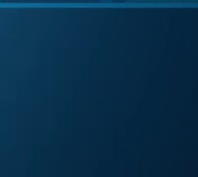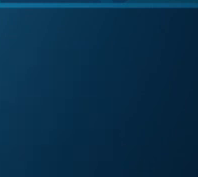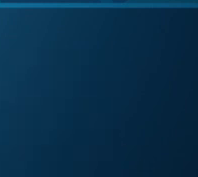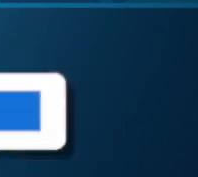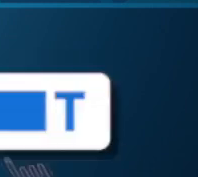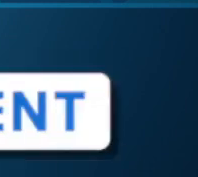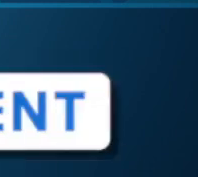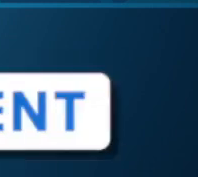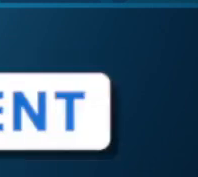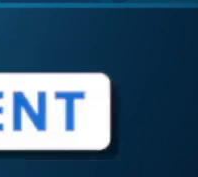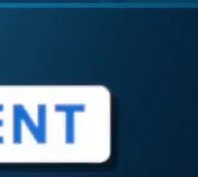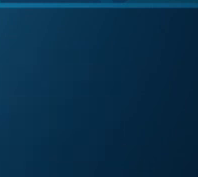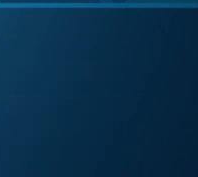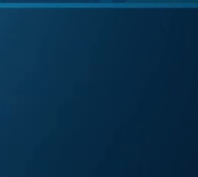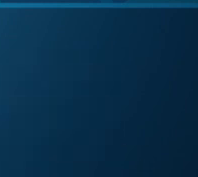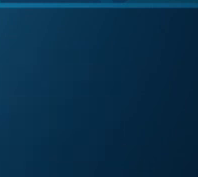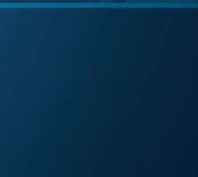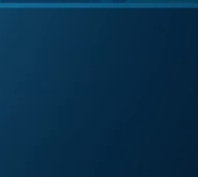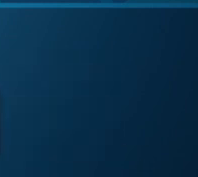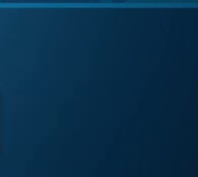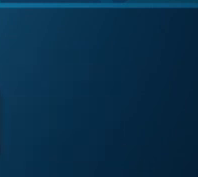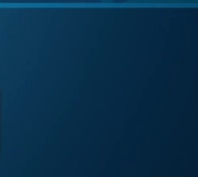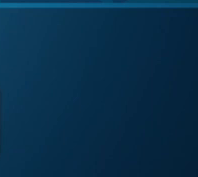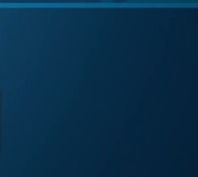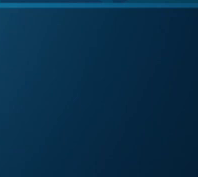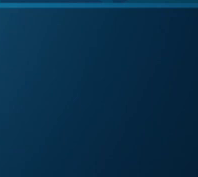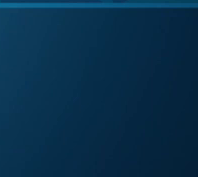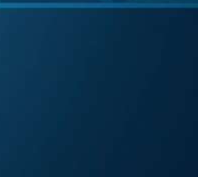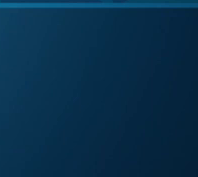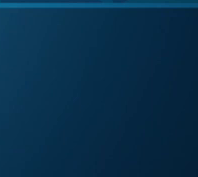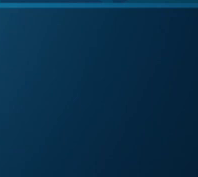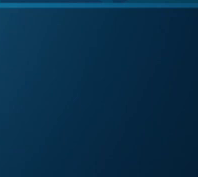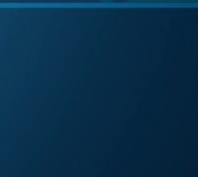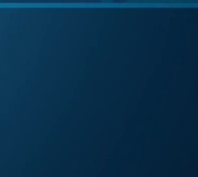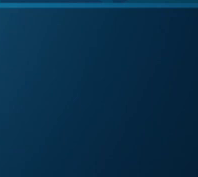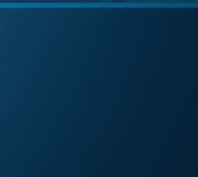notificação. Fo comentário no fahetutan ba media social siraseluk.